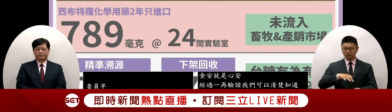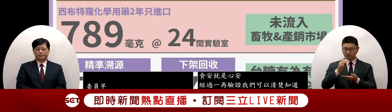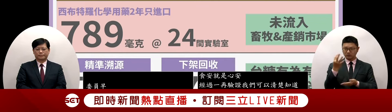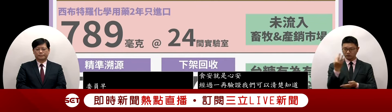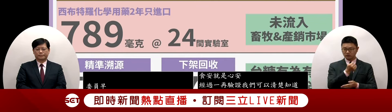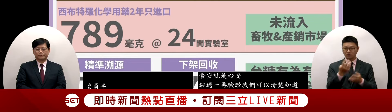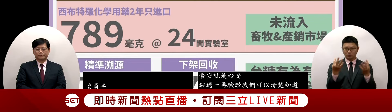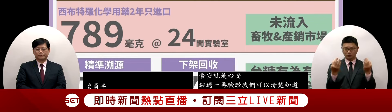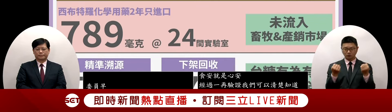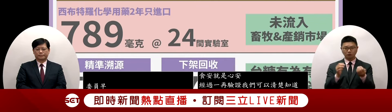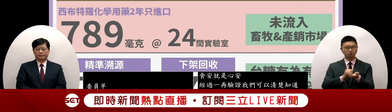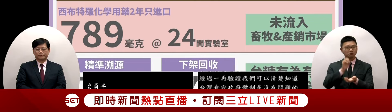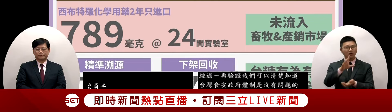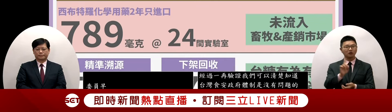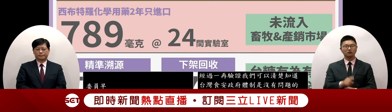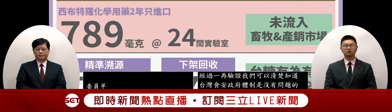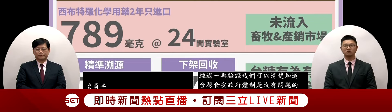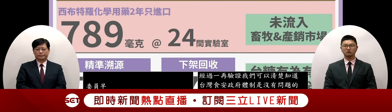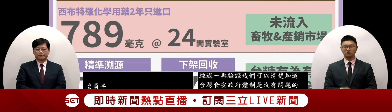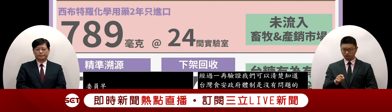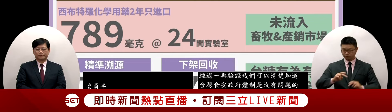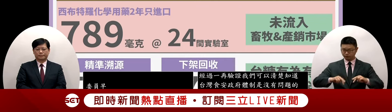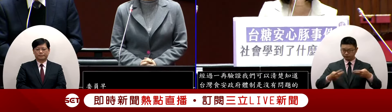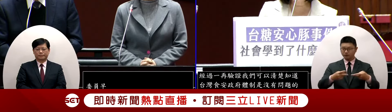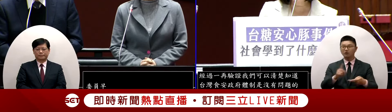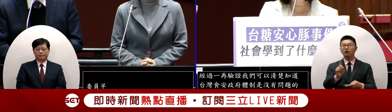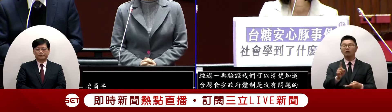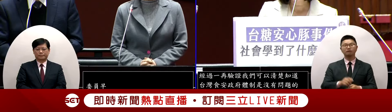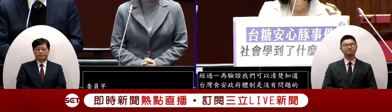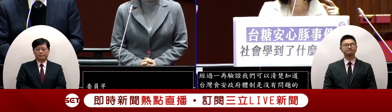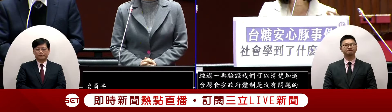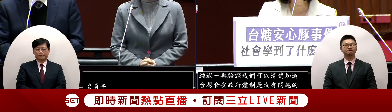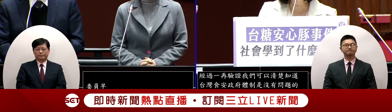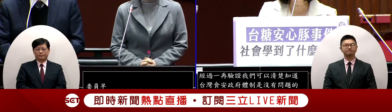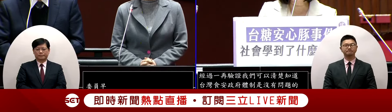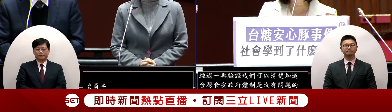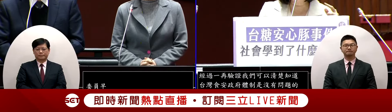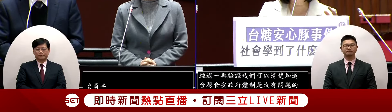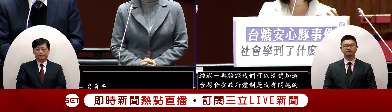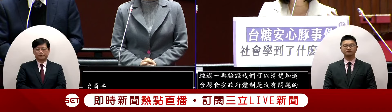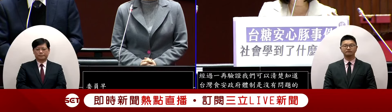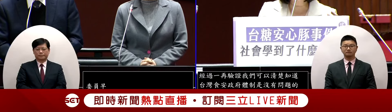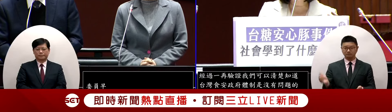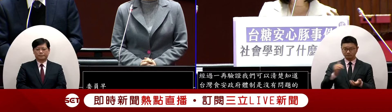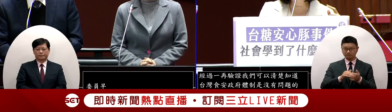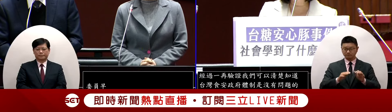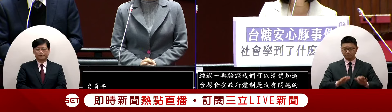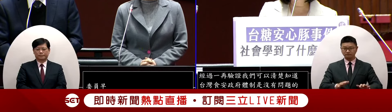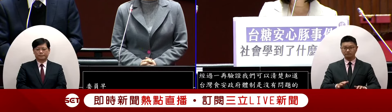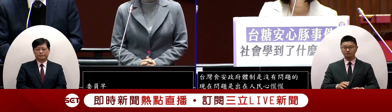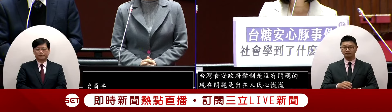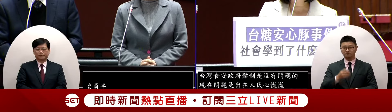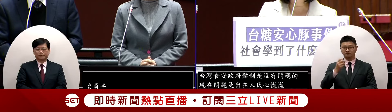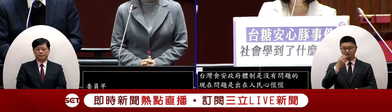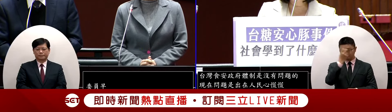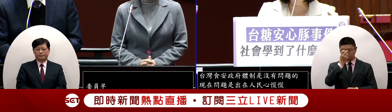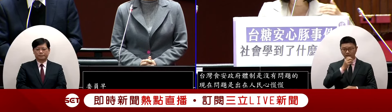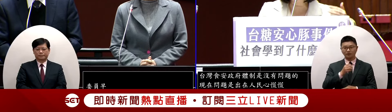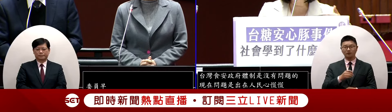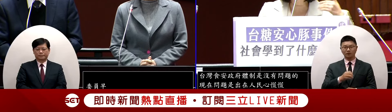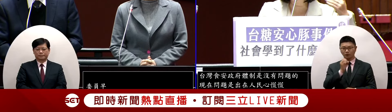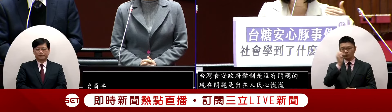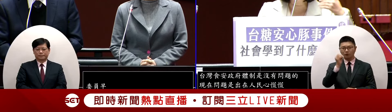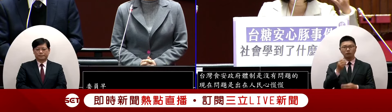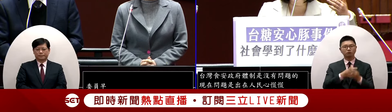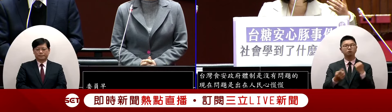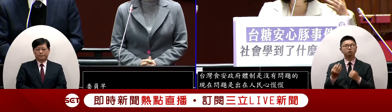字，有的 update 了。譬如说到底是零检出有几盒，数字不